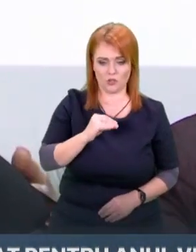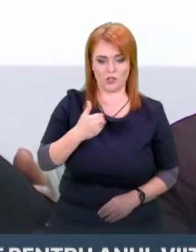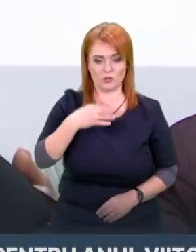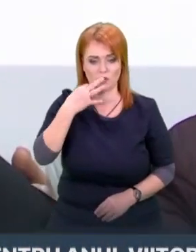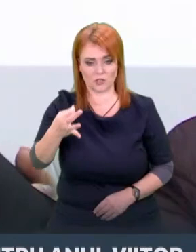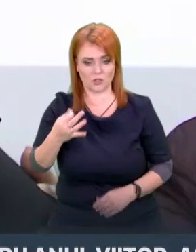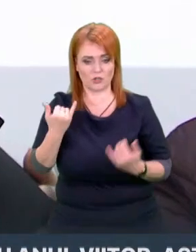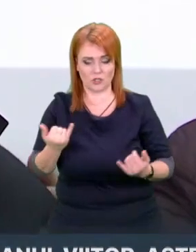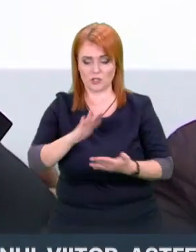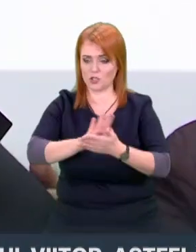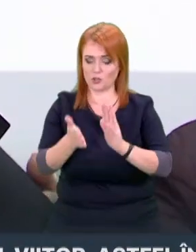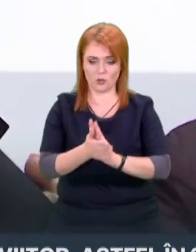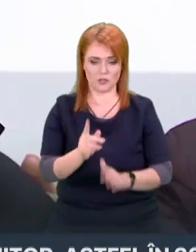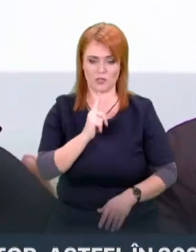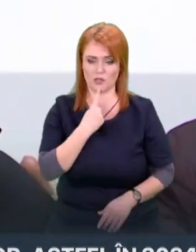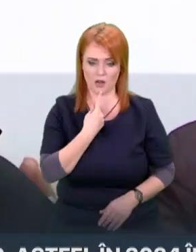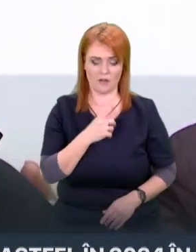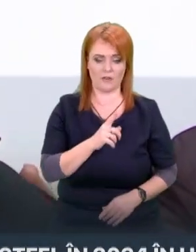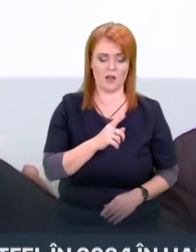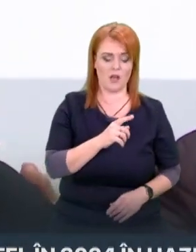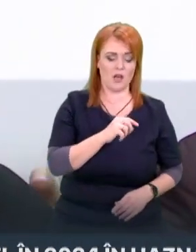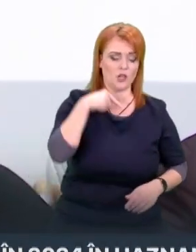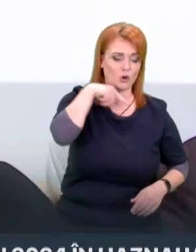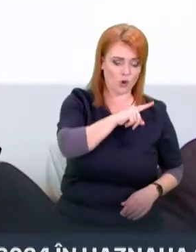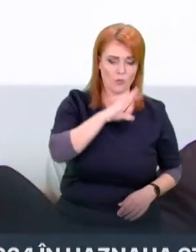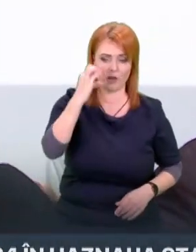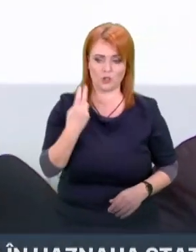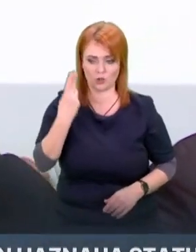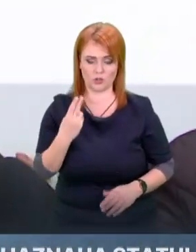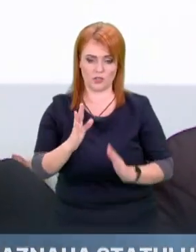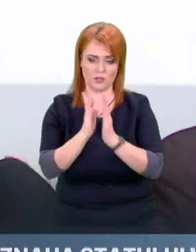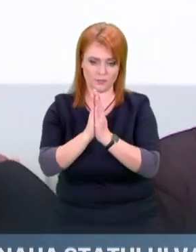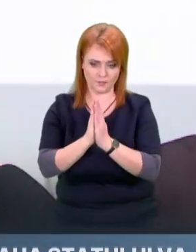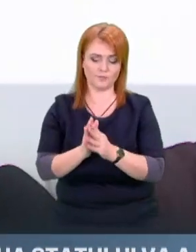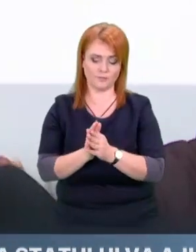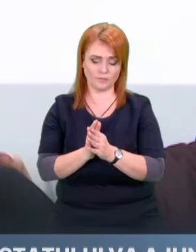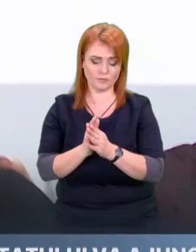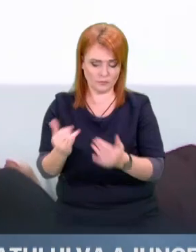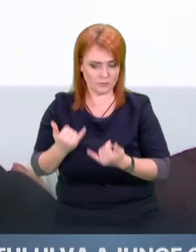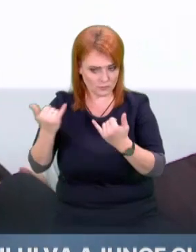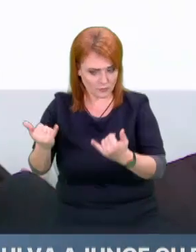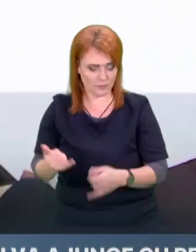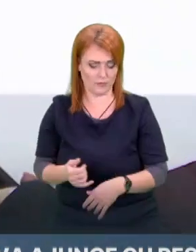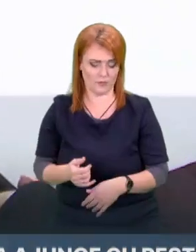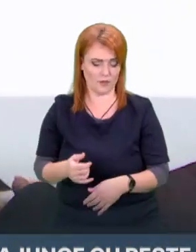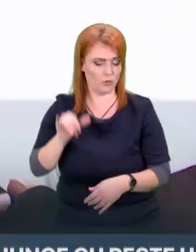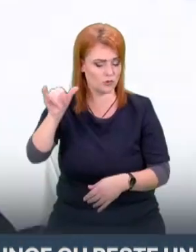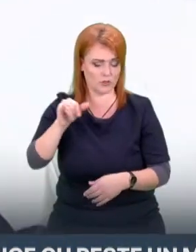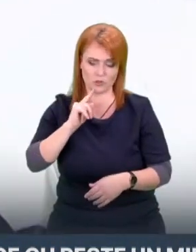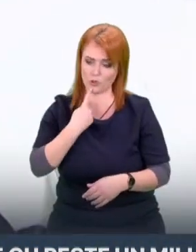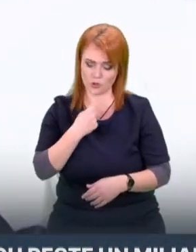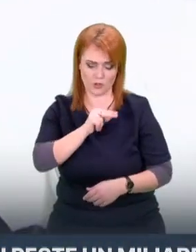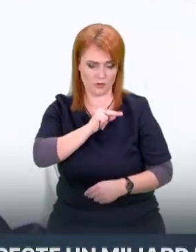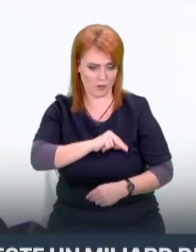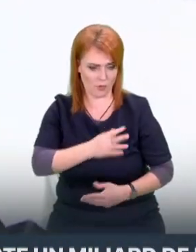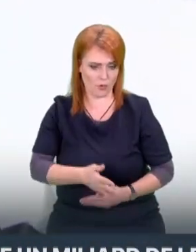gravă, cea economică, socială și cea de respect în societate asupra acestei munci extrem de nobile,